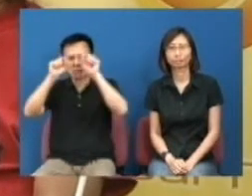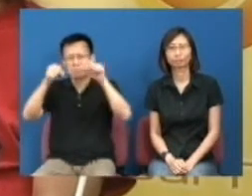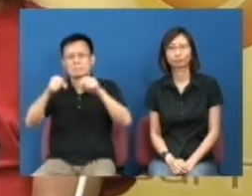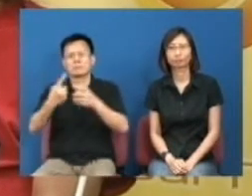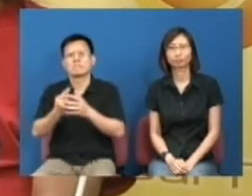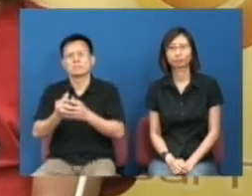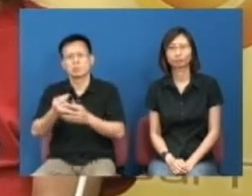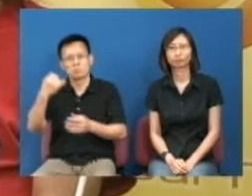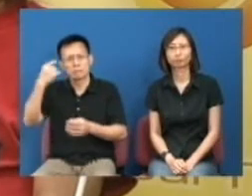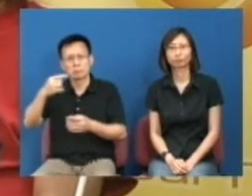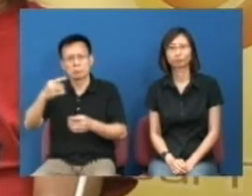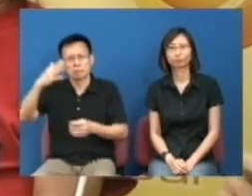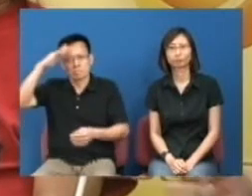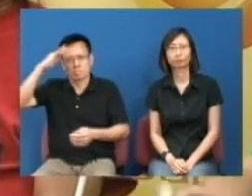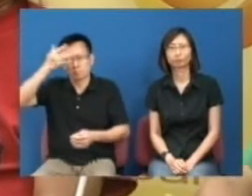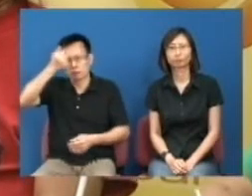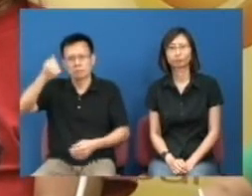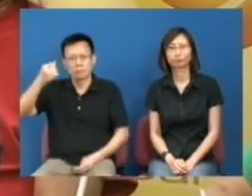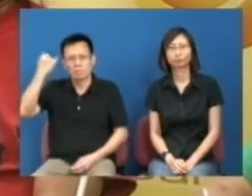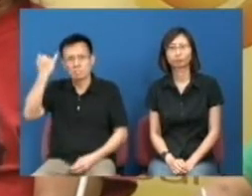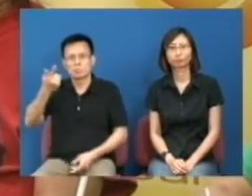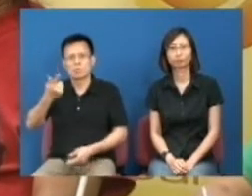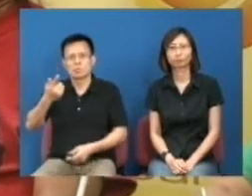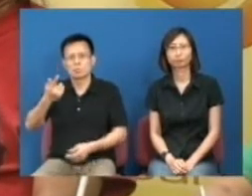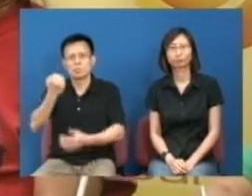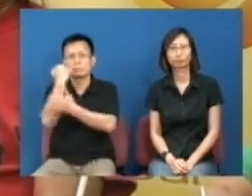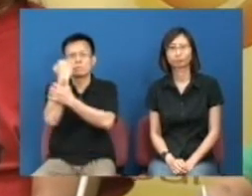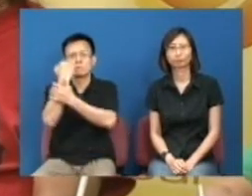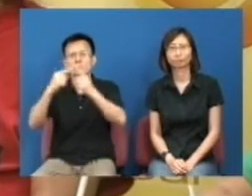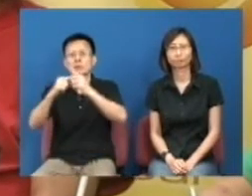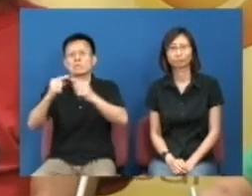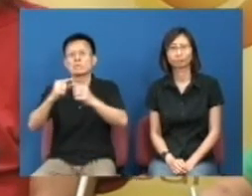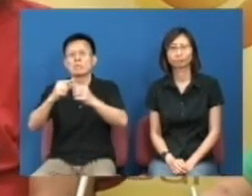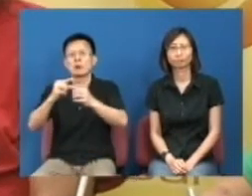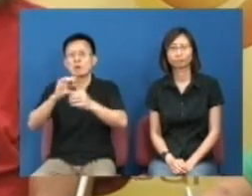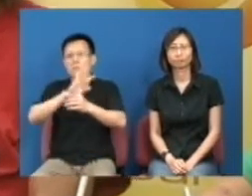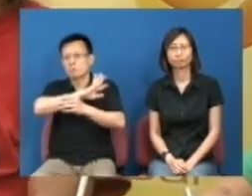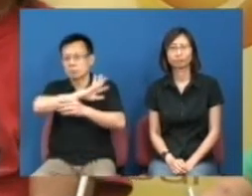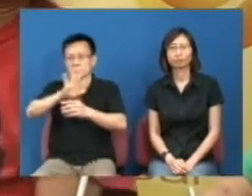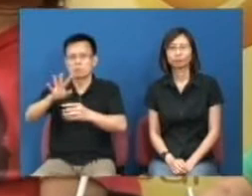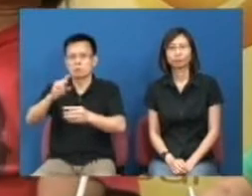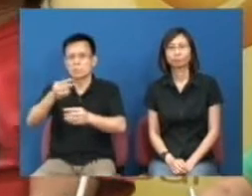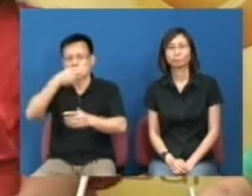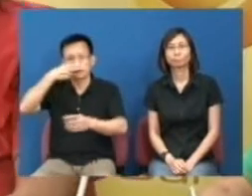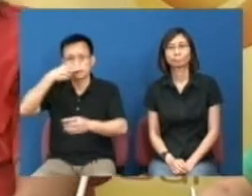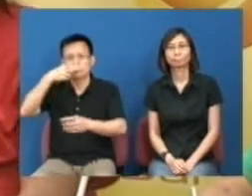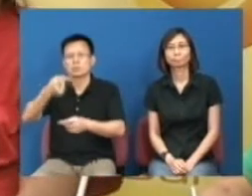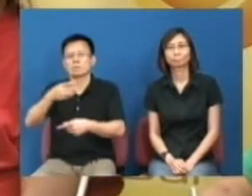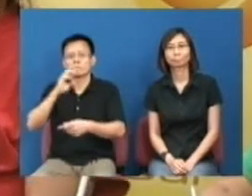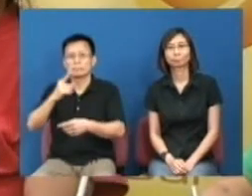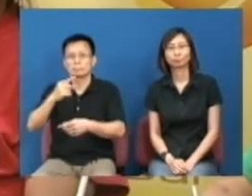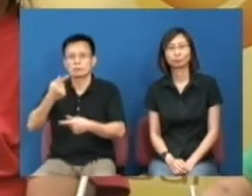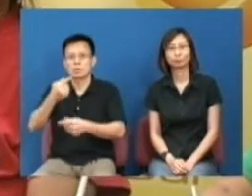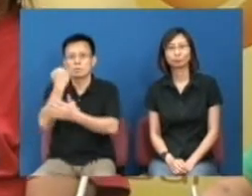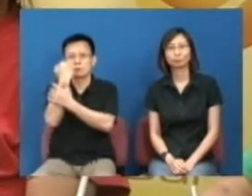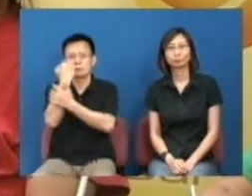白示威者唔係賊嚟噶嘛，你去捉賊，你梗係消滅罪案啦。你覺得示威係罪係犯罪嚟嘅